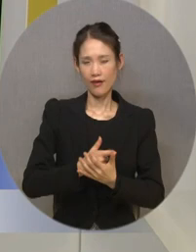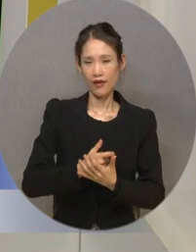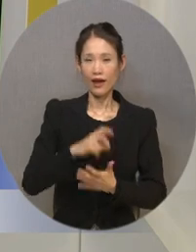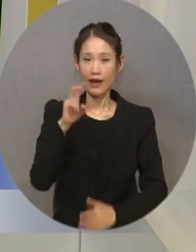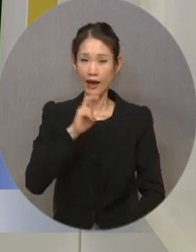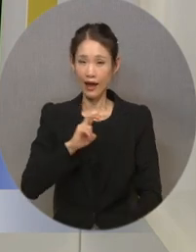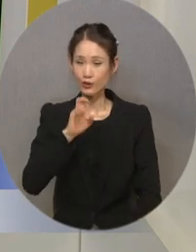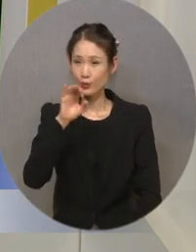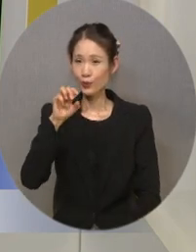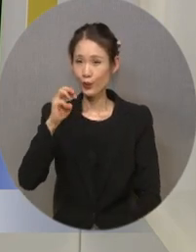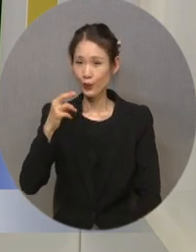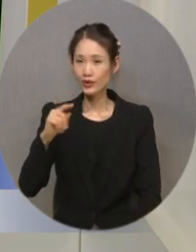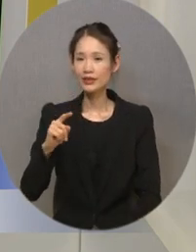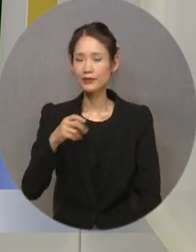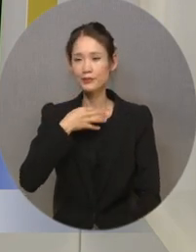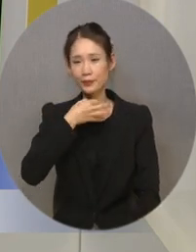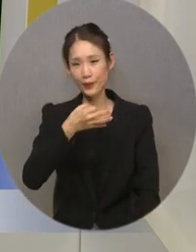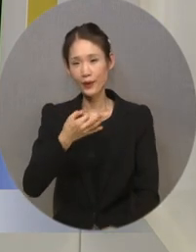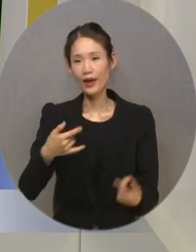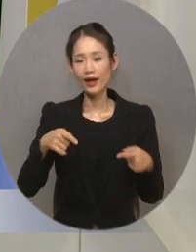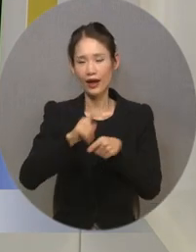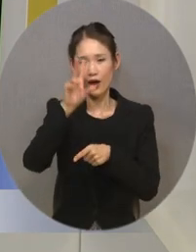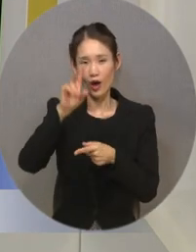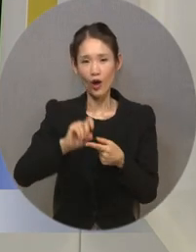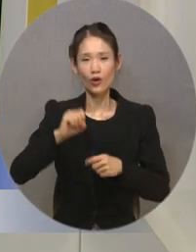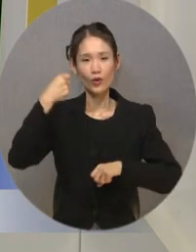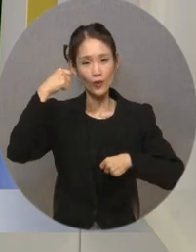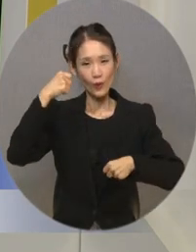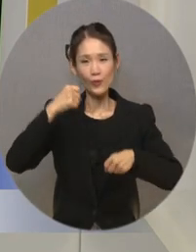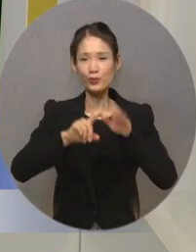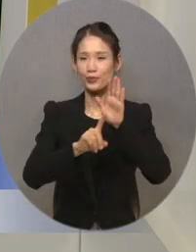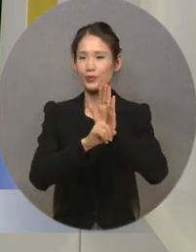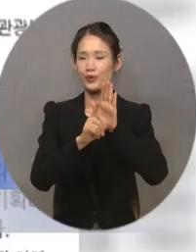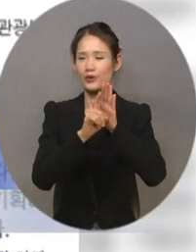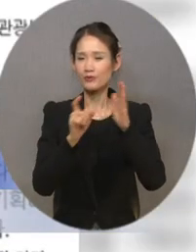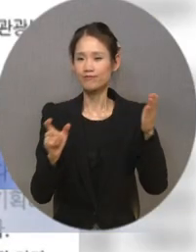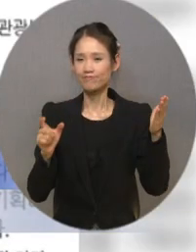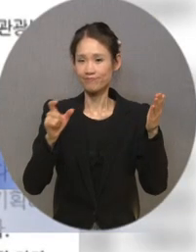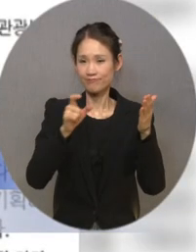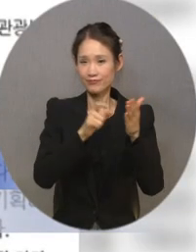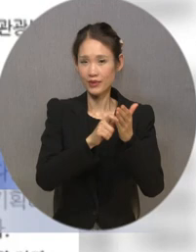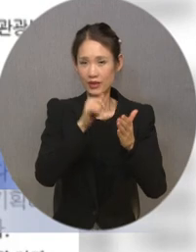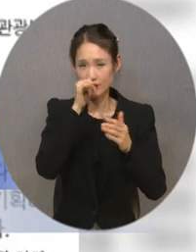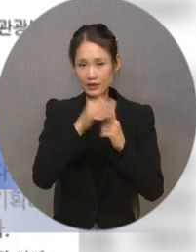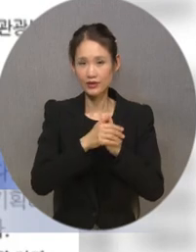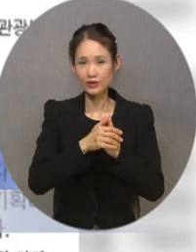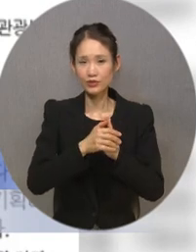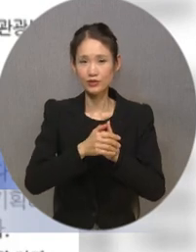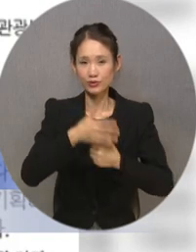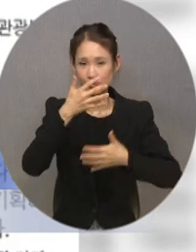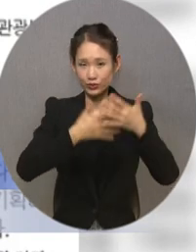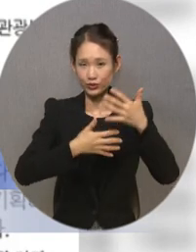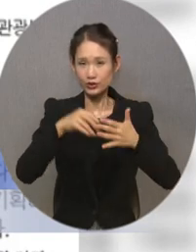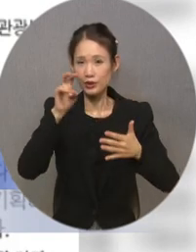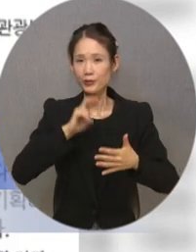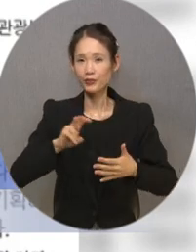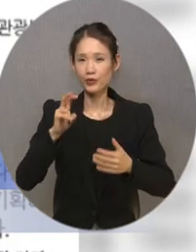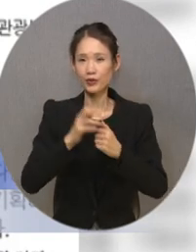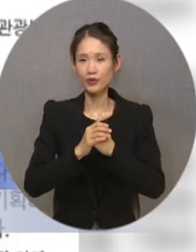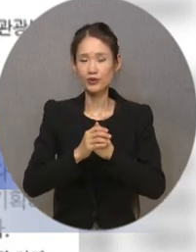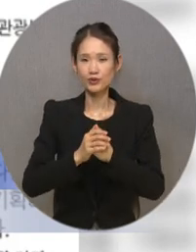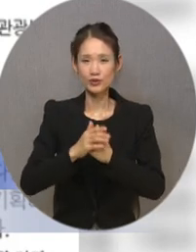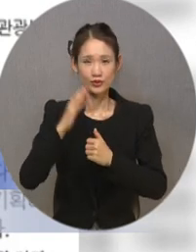폴킴의 감미로운 목소리가 더해진 어울림 무대가 업로드 됐다는 소식입니다 뮤직비디오에서는 청와대 본관을